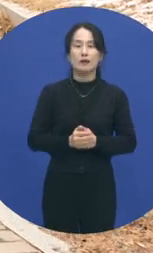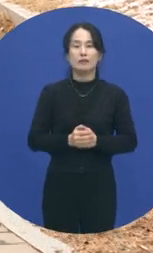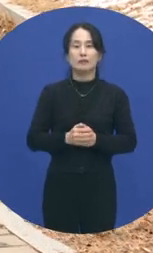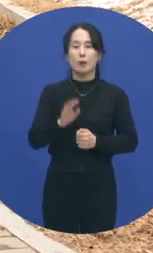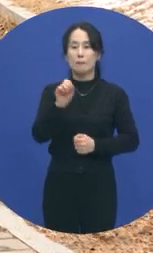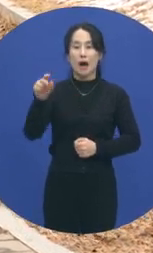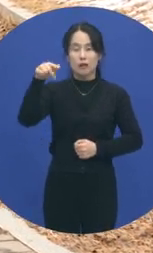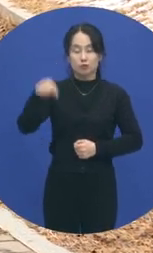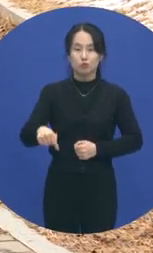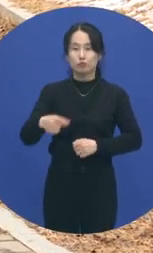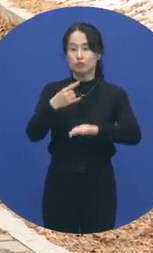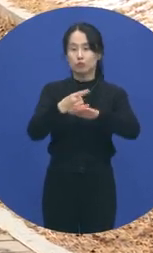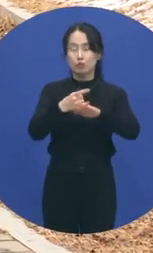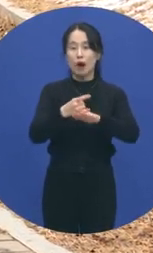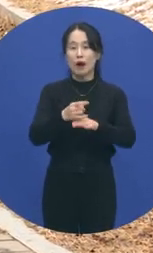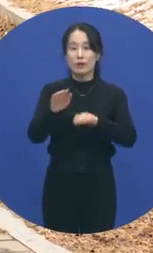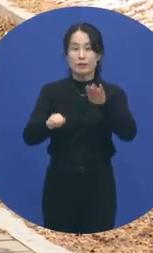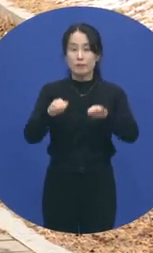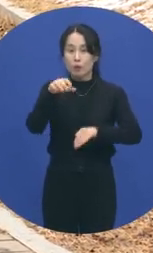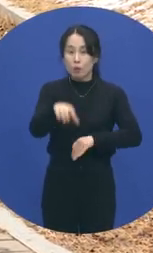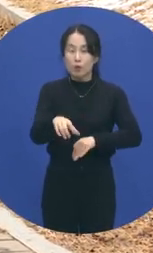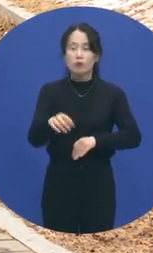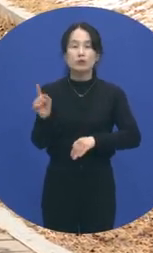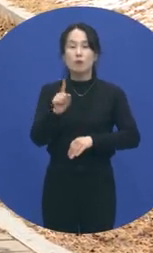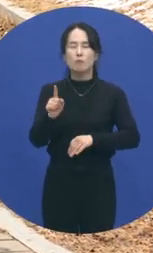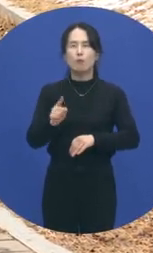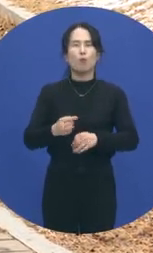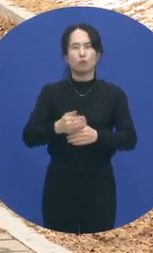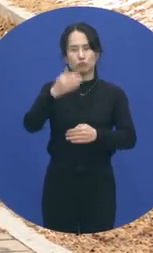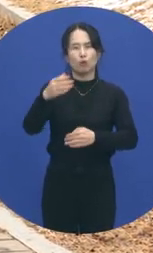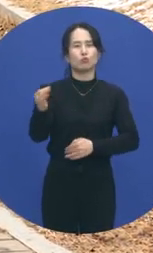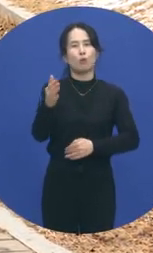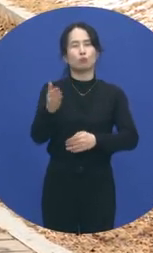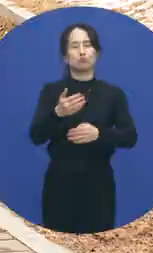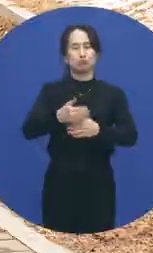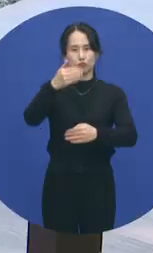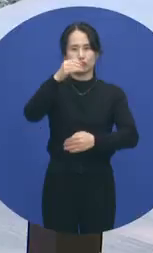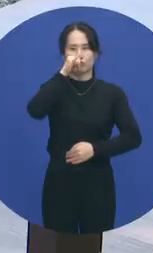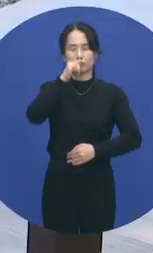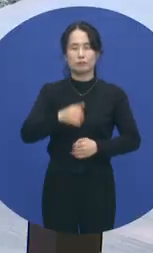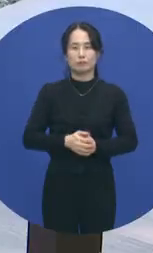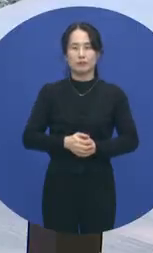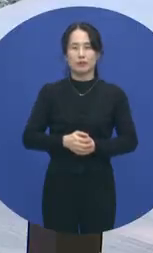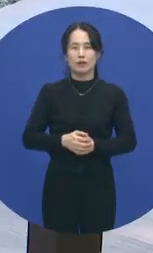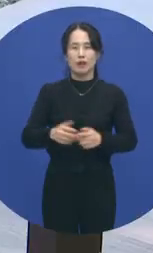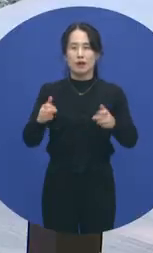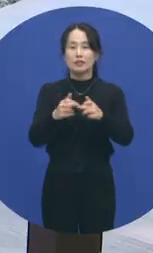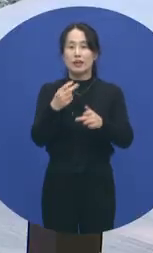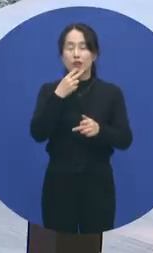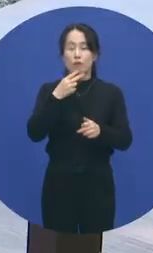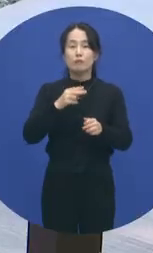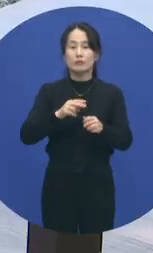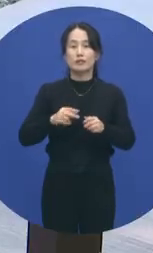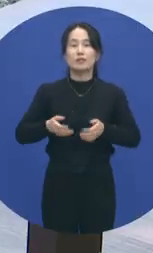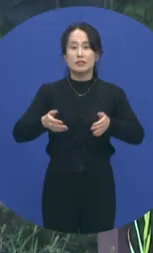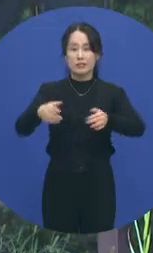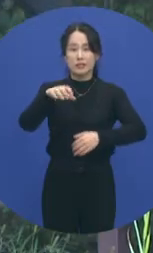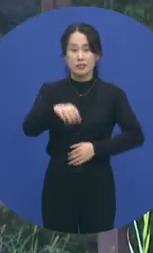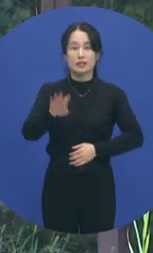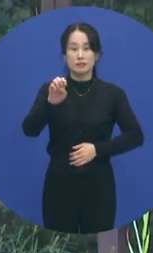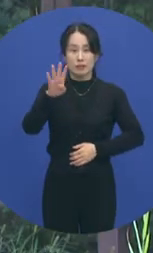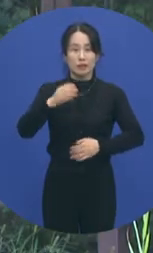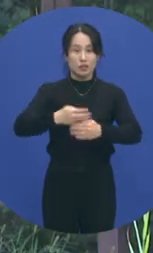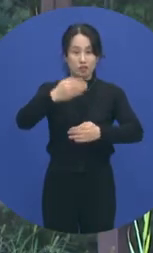평화누리, 의왕 레일파크 등은 연휴 기간 전부 무료로 개방합니다. 또 무장애 관광지 44개소를